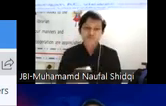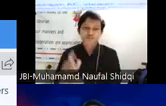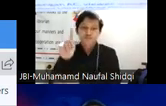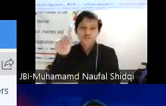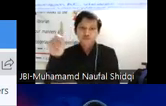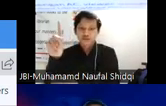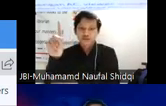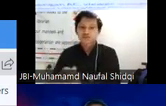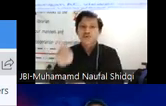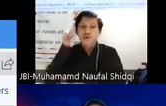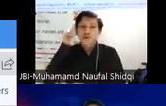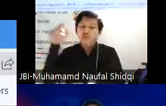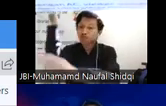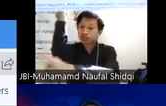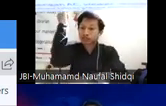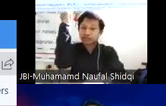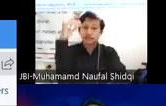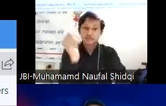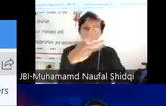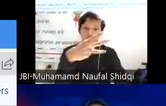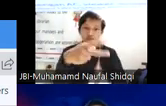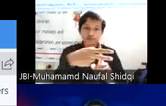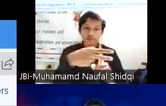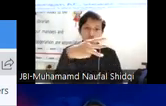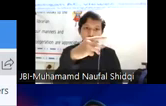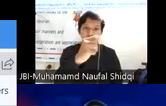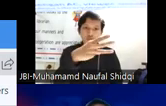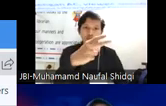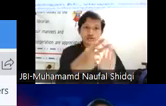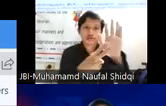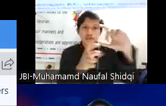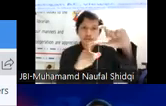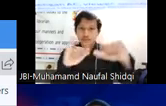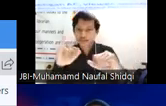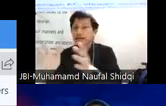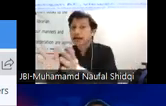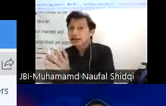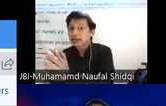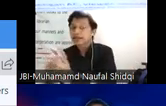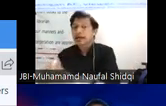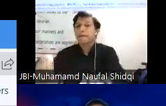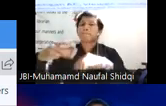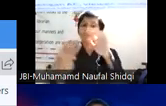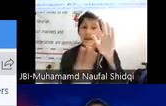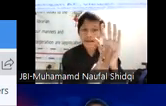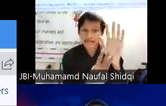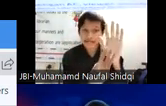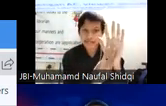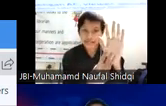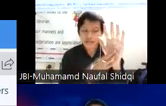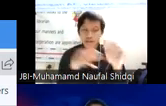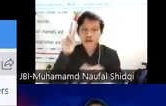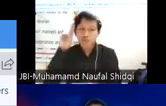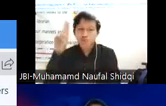reference manager untuk saat ini saya akan mempraktekkan tutorial penggunaan media yang untuk